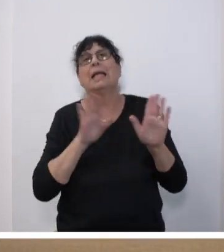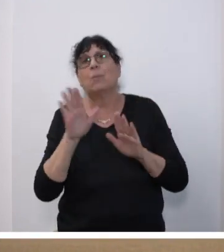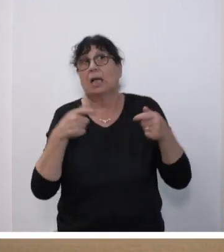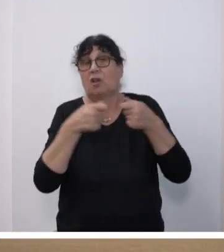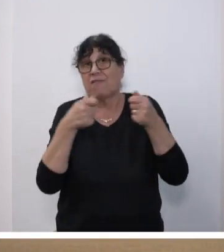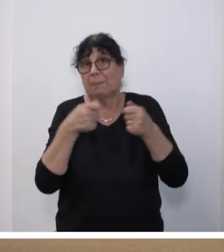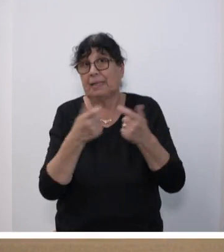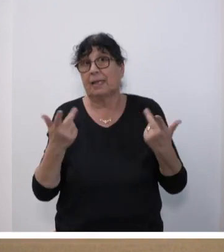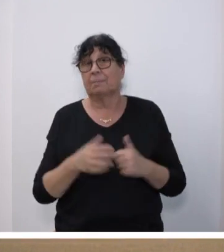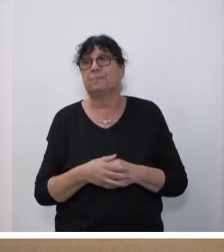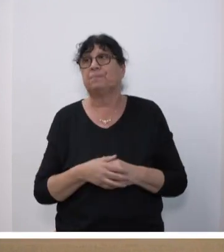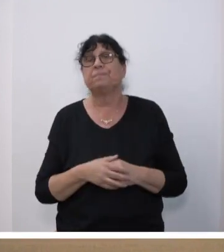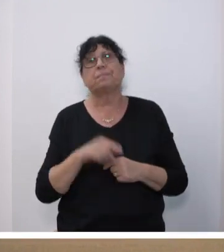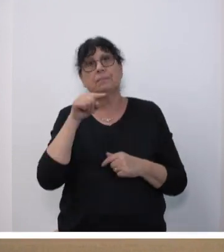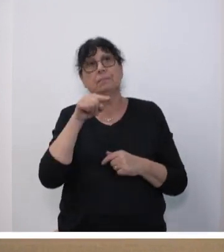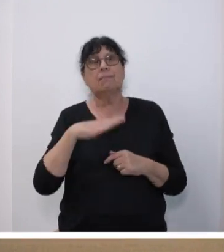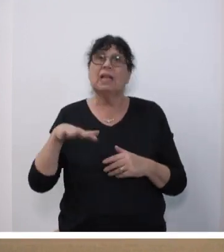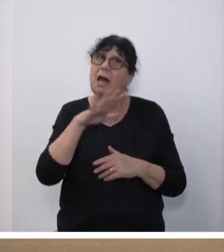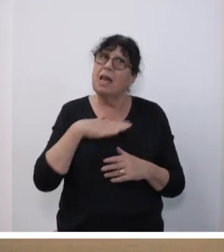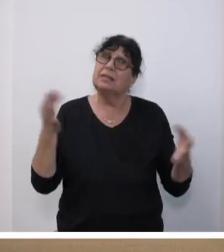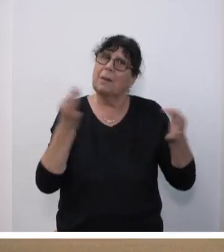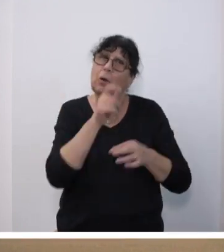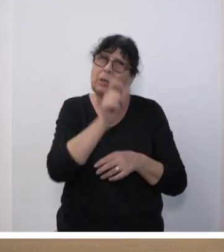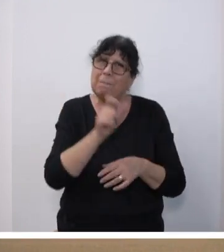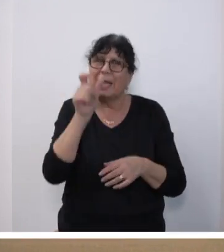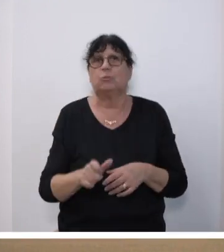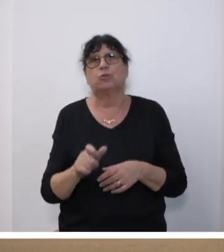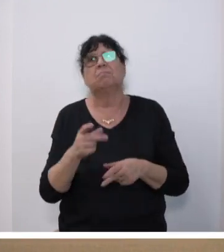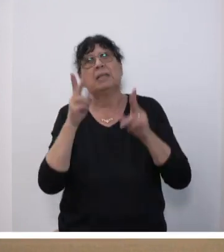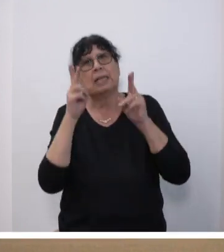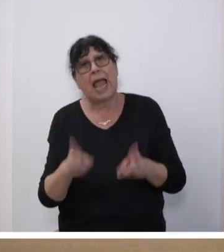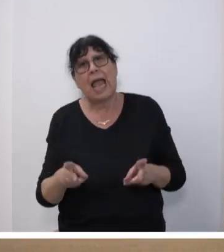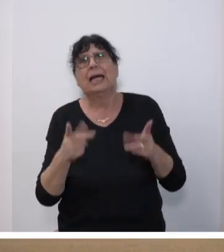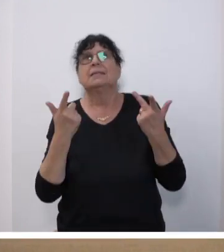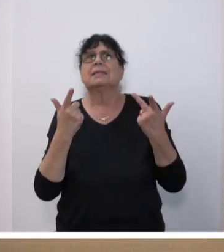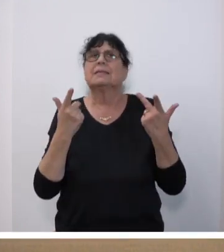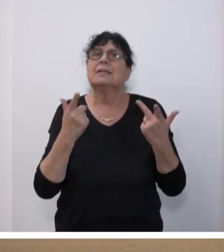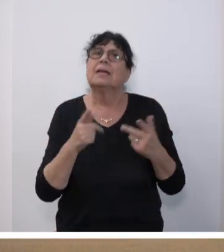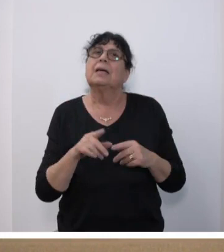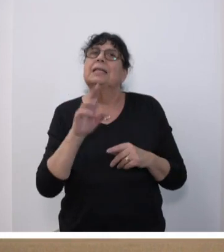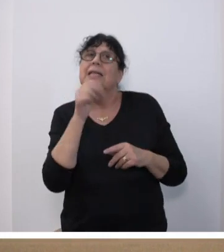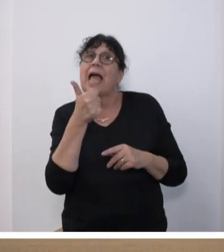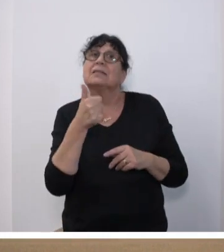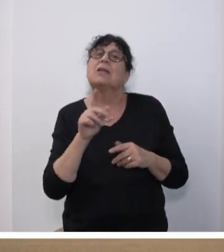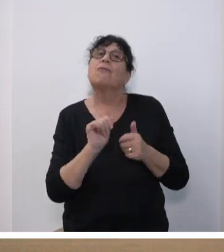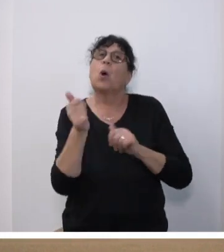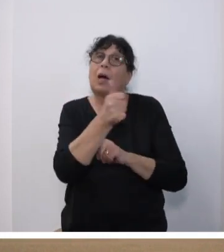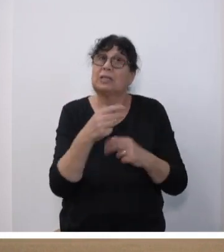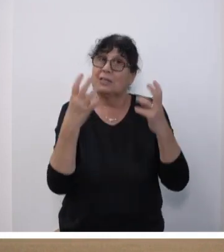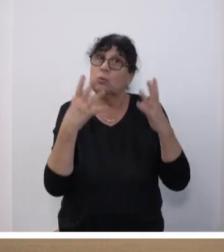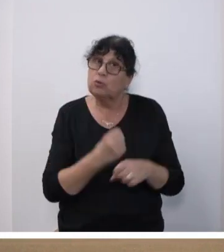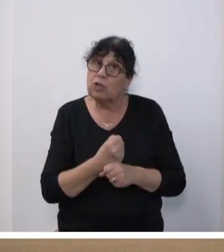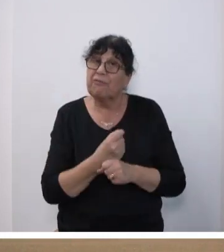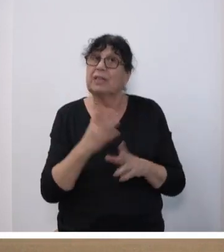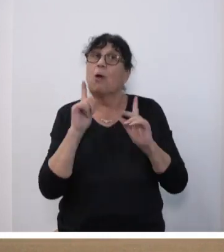Verbänden. Dieses Land braucht Menschen, die mit Ernst Wolfgang Böckenförde gesprochen, erst die Voraussetzungen schaffen, von denen